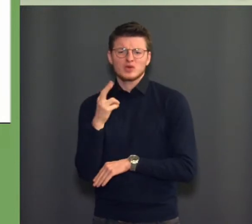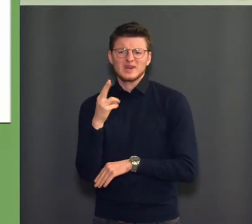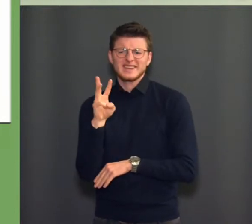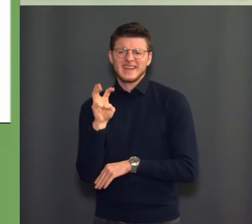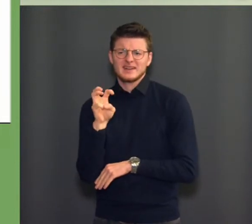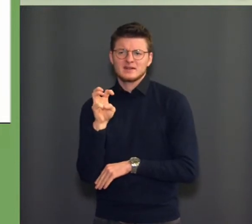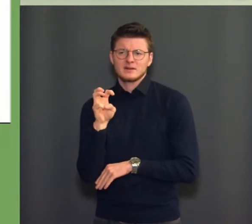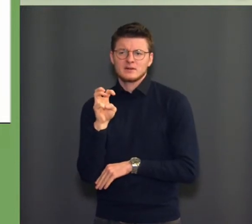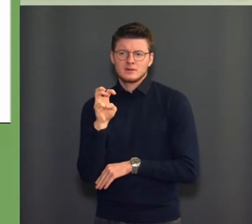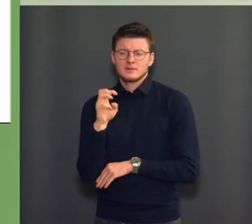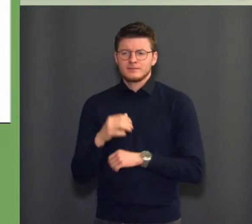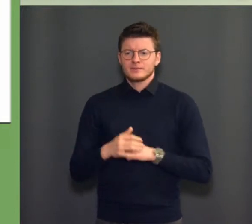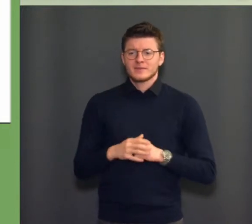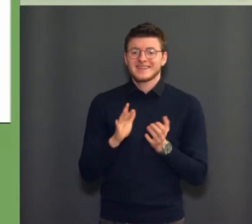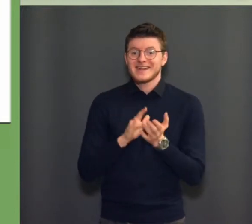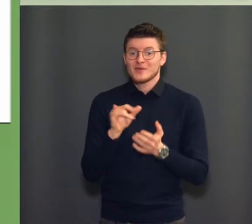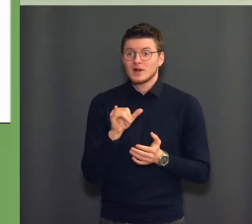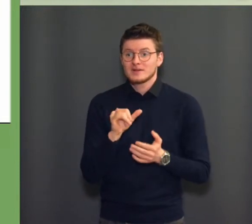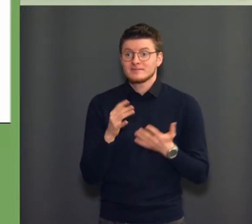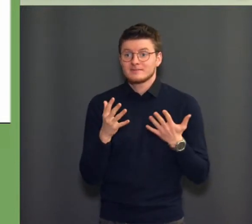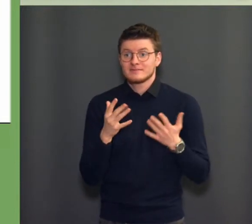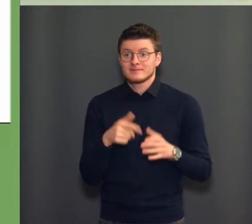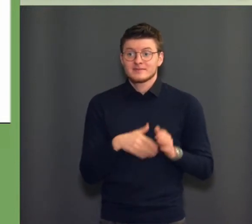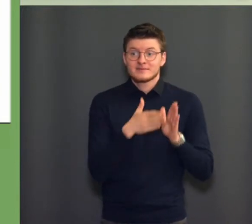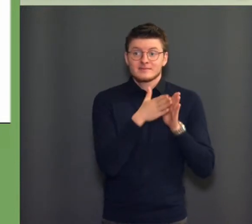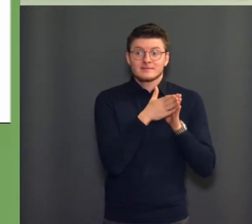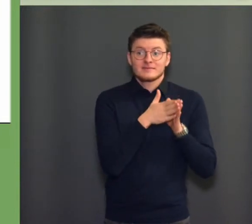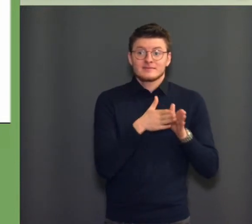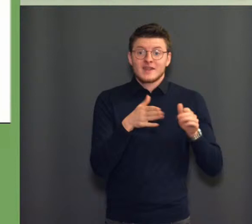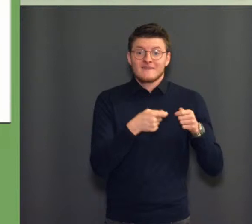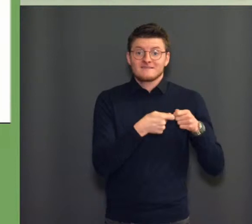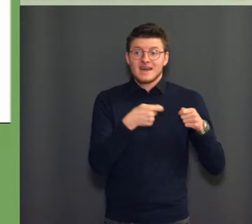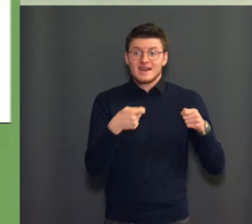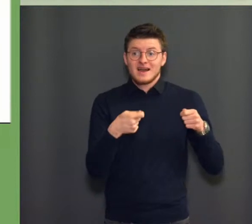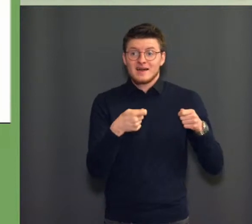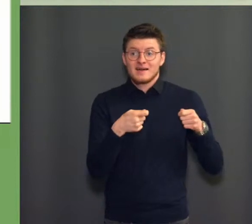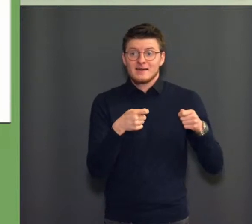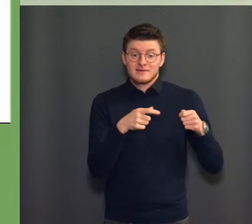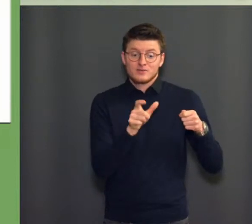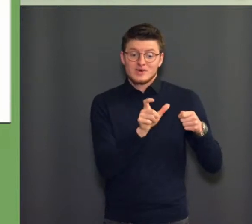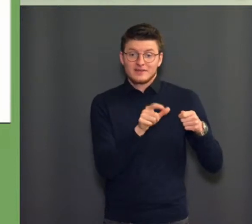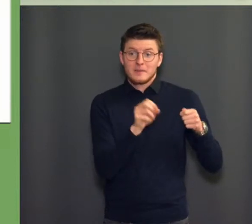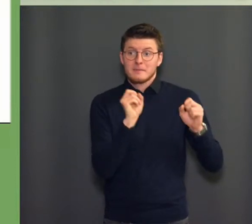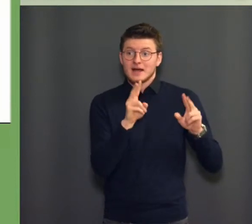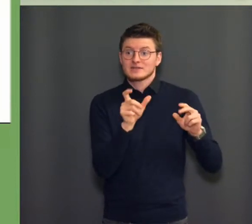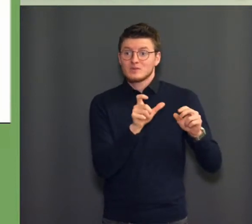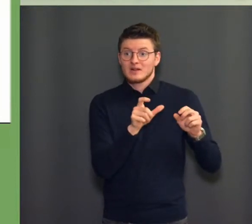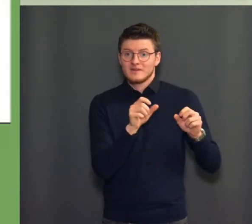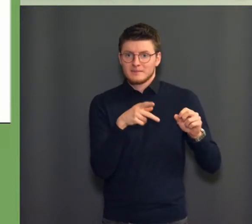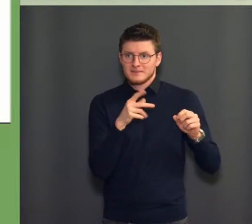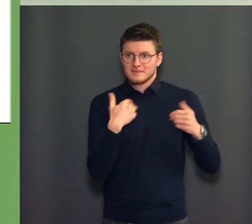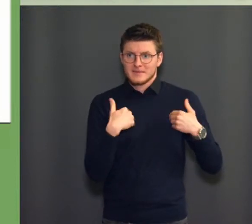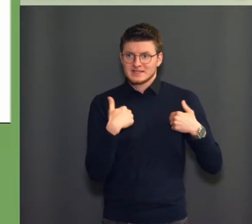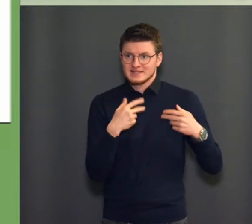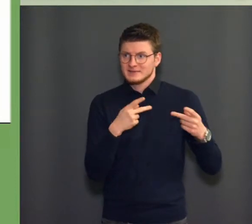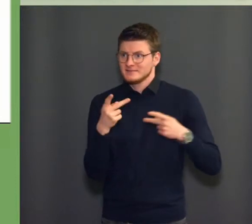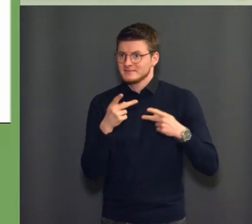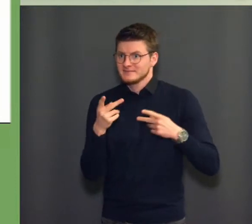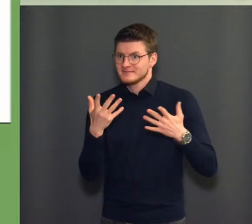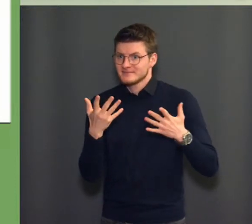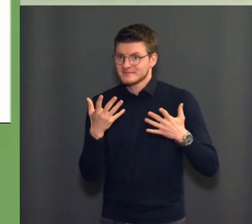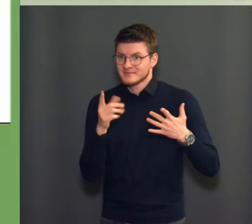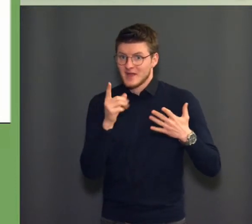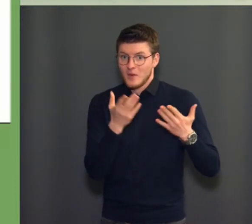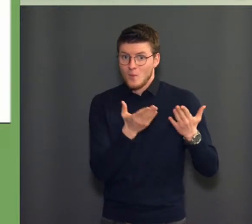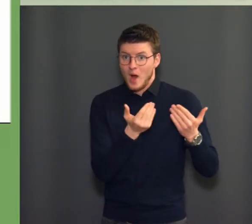compensatie omwille van het lager aantal opnames in het verlengde paasweekend. We hopen dat dit dus een tijdelijk fenomeen is.